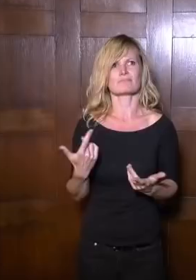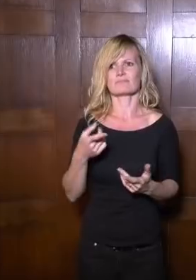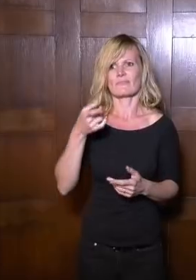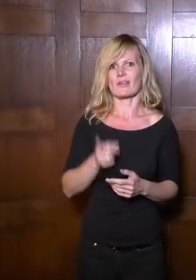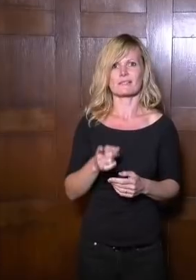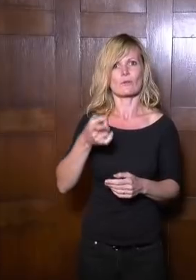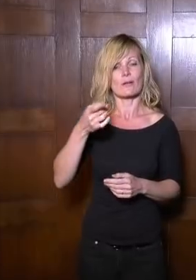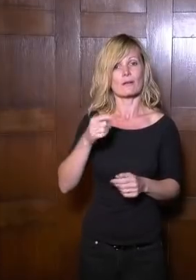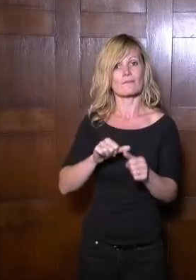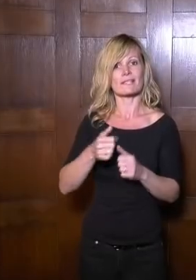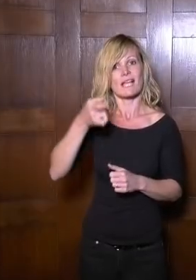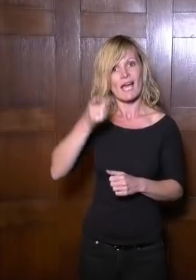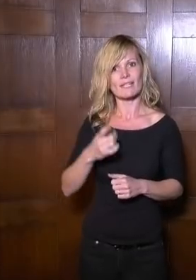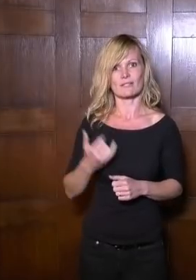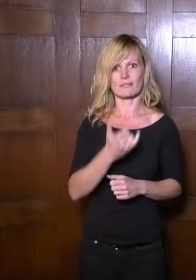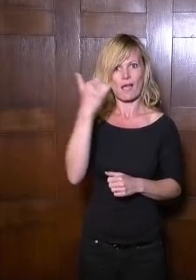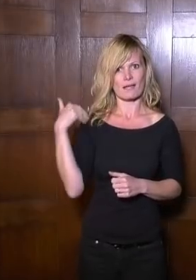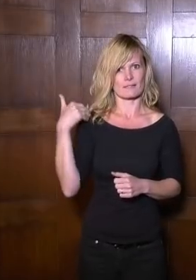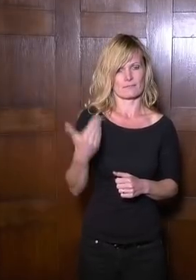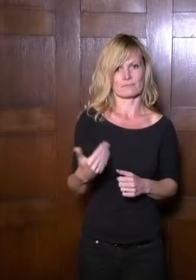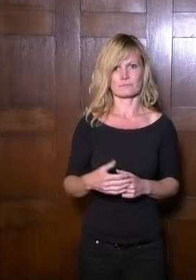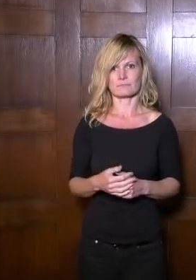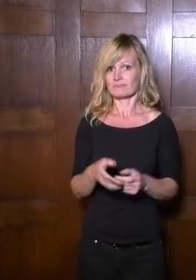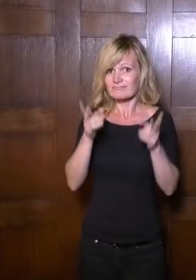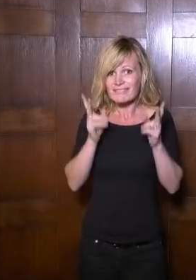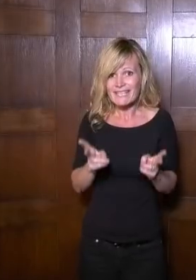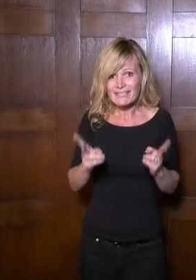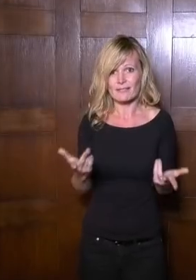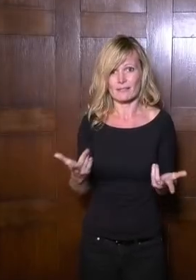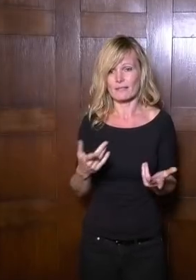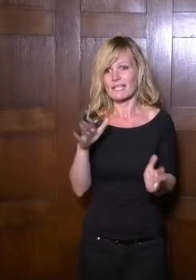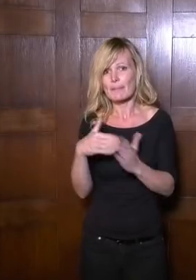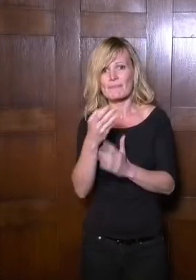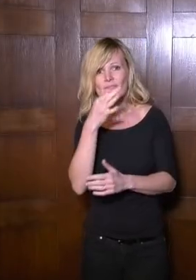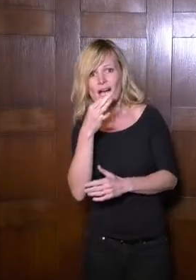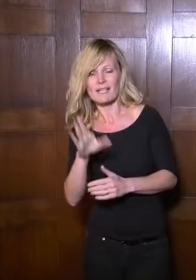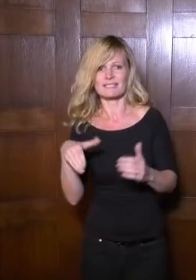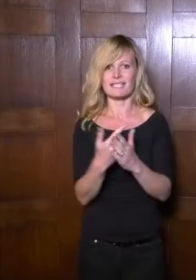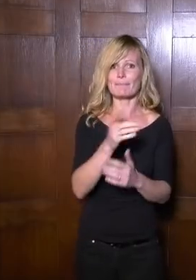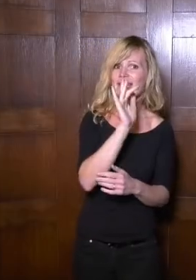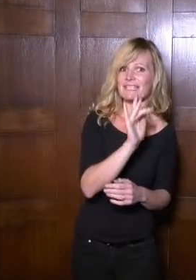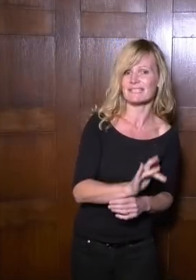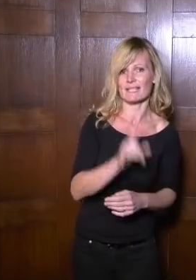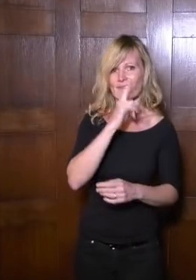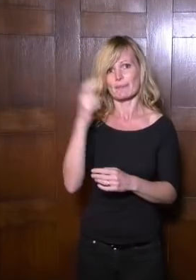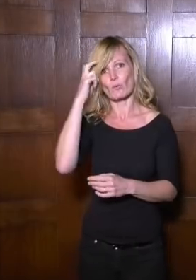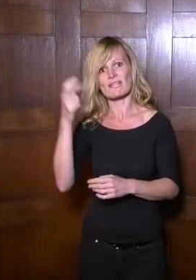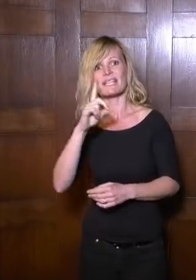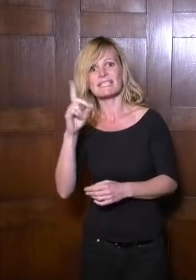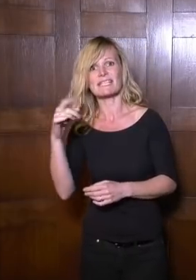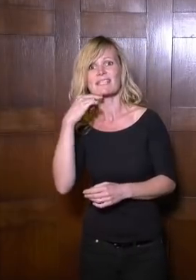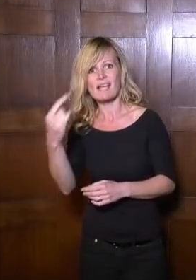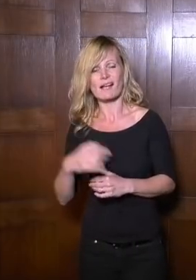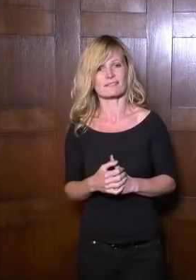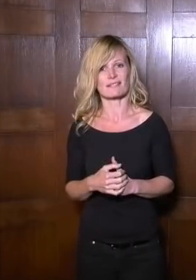100 Jahren, dass es absolut richtig ist, dass es Fragen gibt, dass es Kritik gibt. Und wenn der Professor Dierich sagt, ja, das